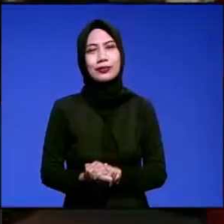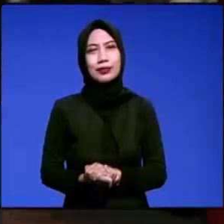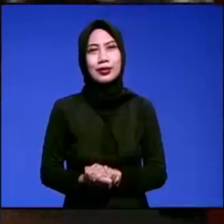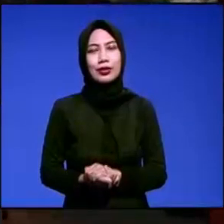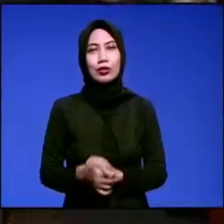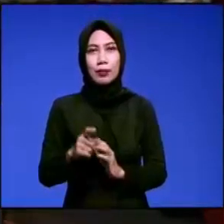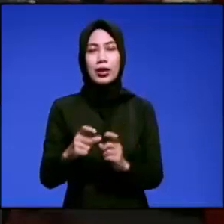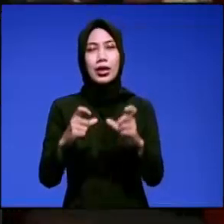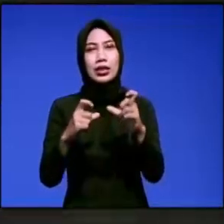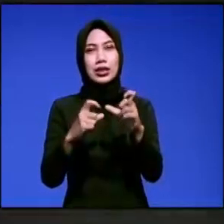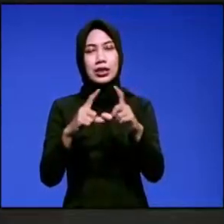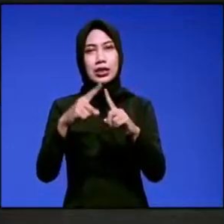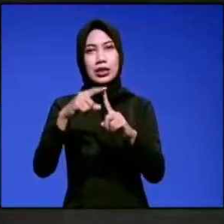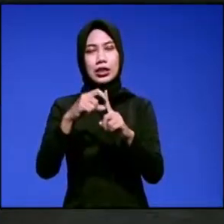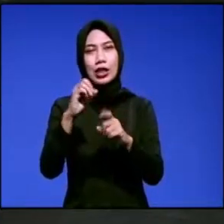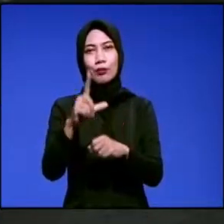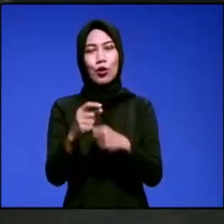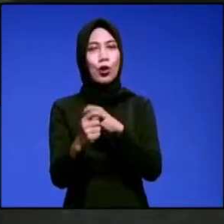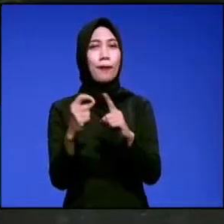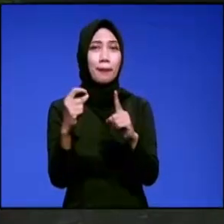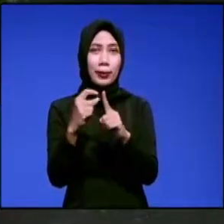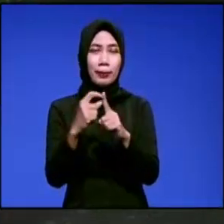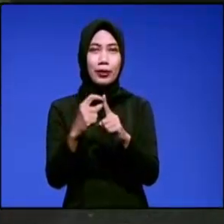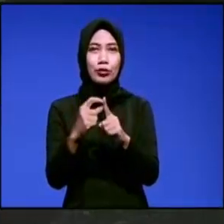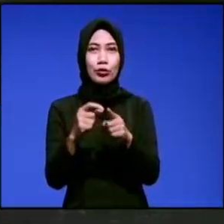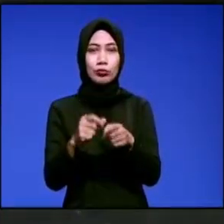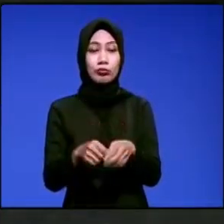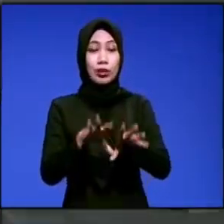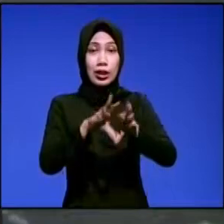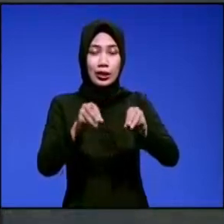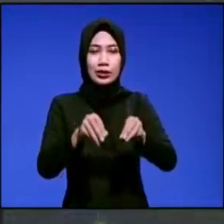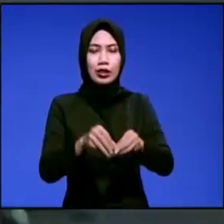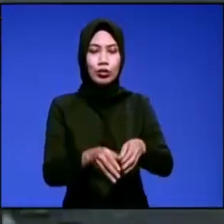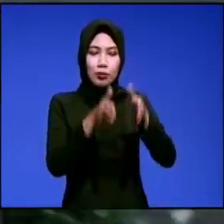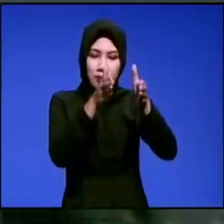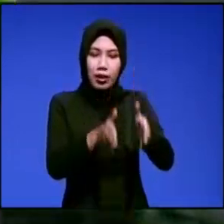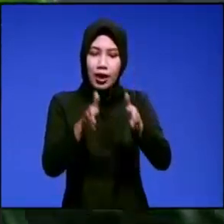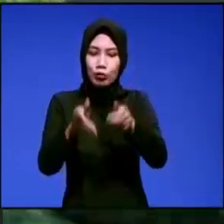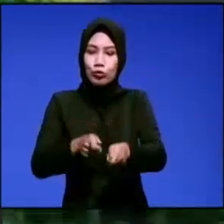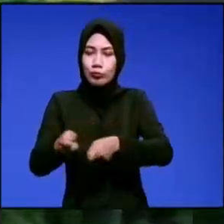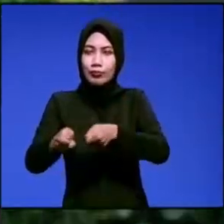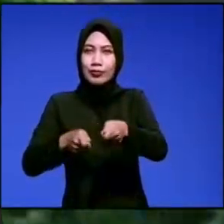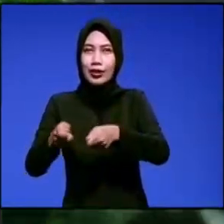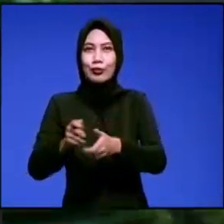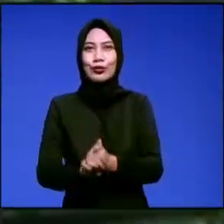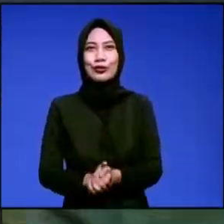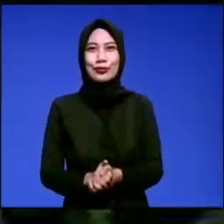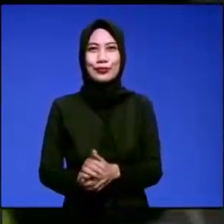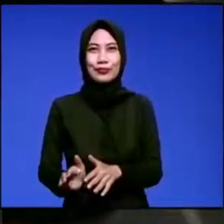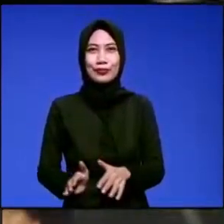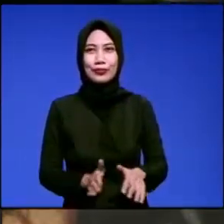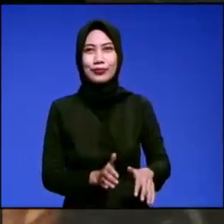pamong praja dan dinas perhubungan yang berjaga untuk menertibkan pelanggaran. Damar Sinuko, Salatiga, Jawa Tengah.